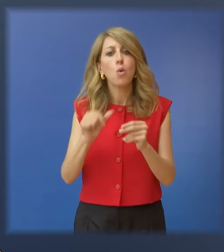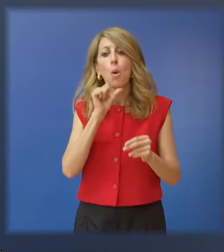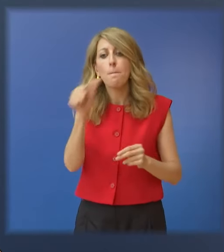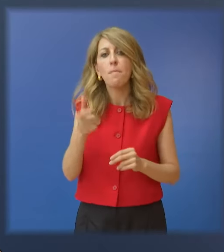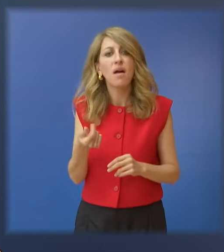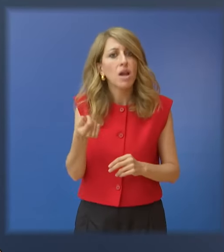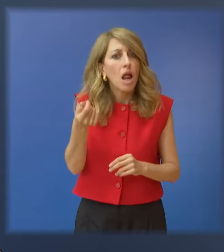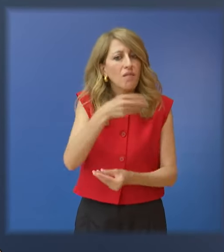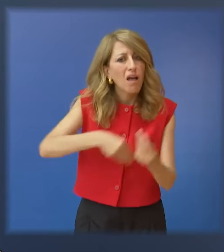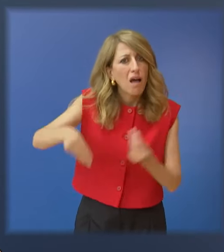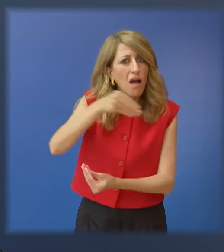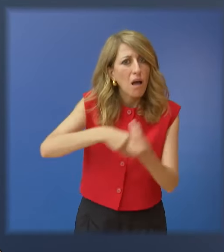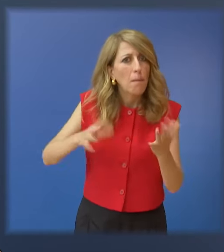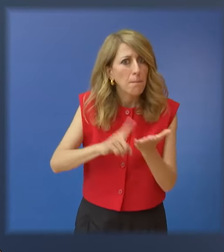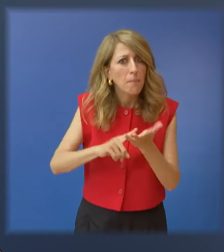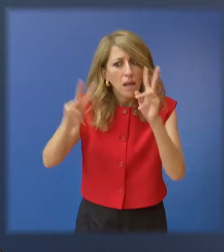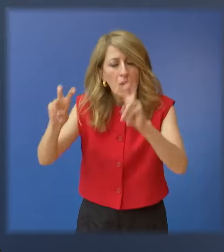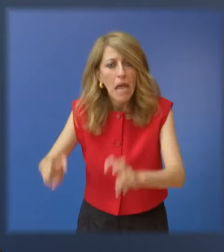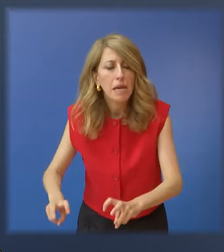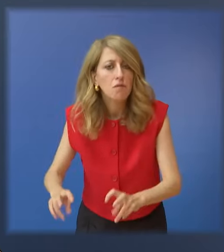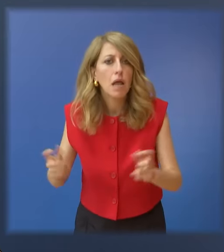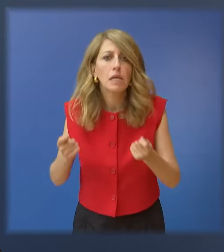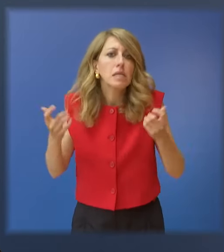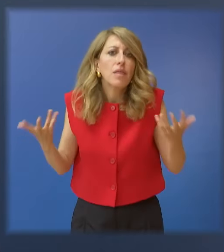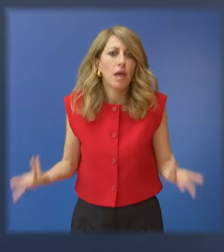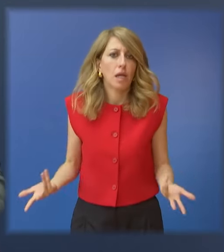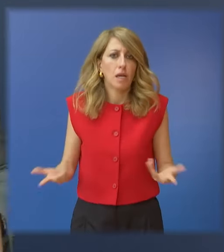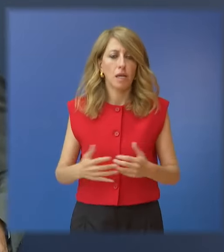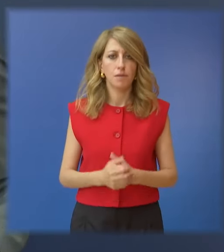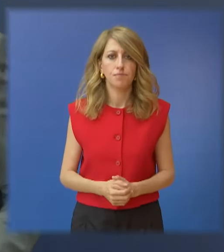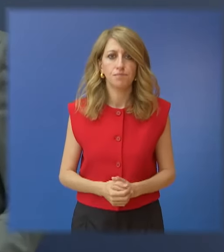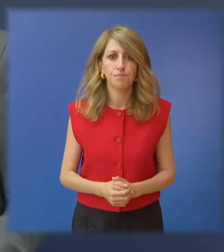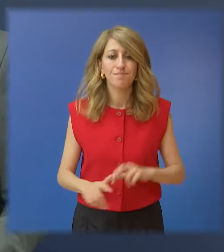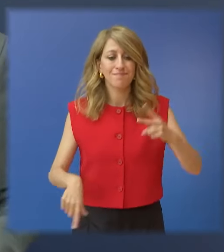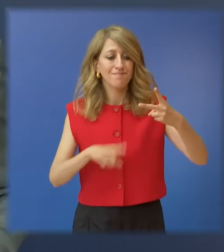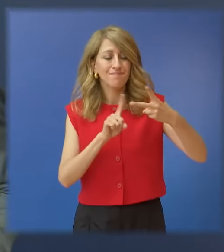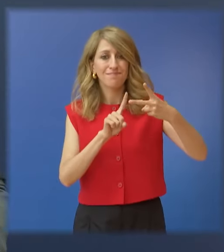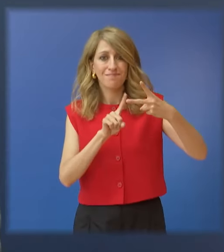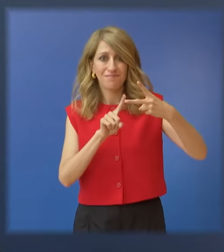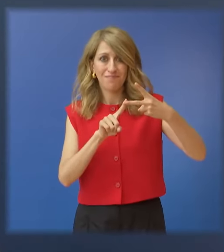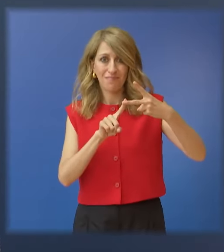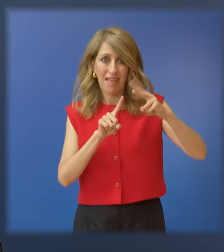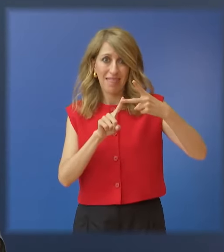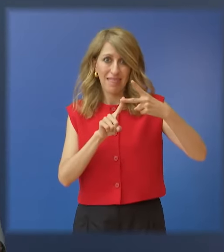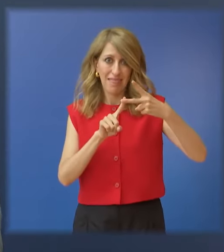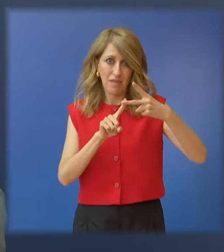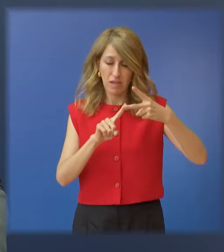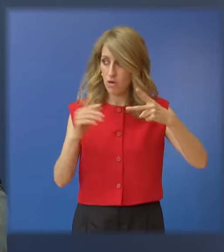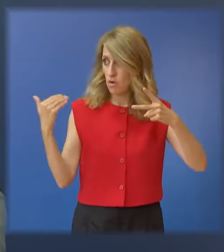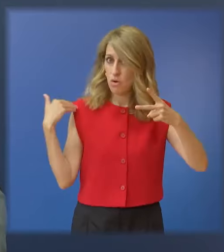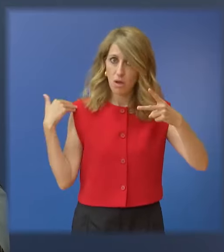παρέμβαση της δικαιοσύνης ευχαριστώ πάρα πολύ για το δεύτερο σκέλος δεν είμαι εκπρόσωπος ούτε των ανεξάρτητων αρχών ούτε